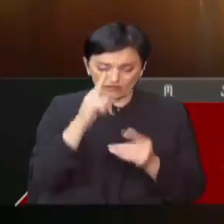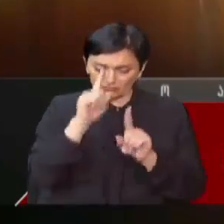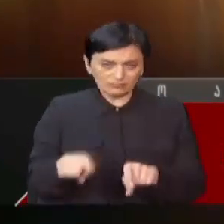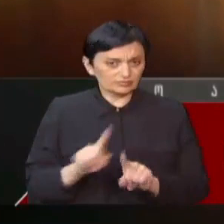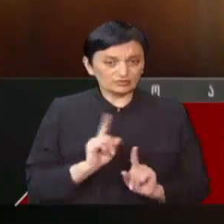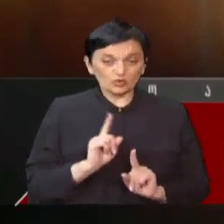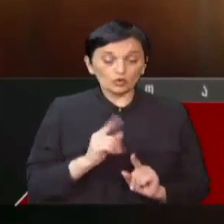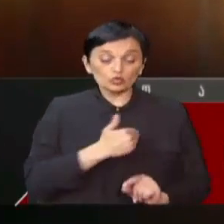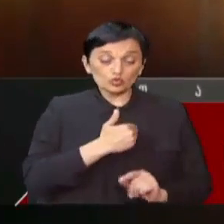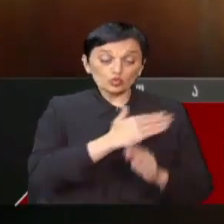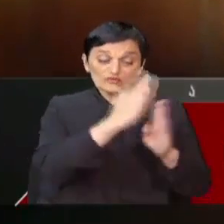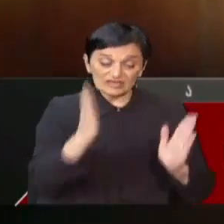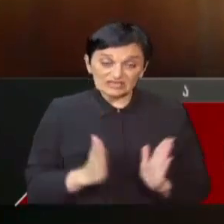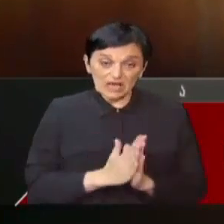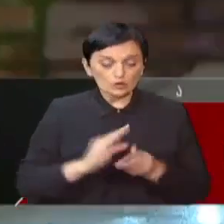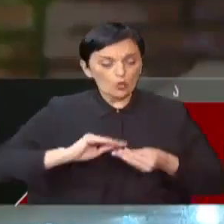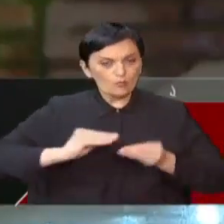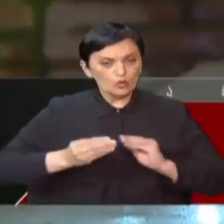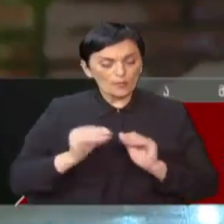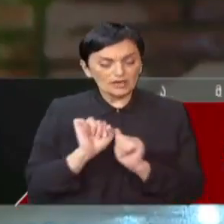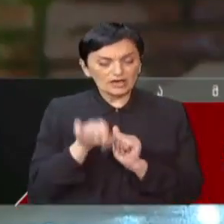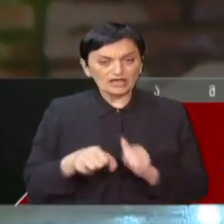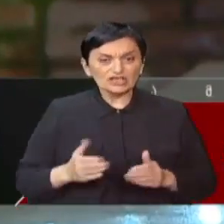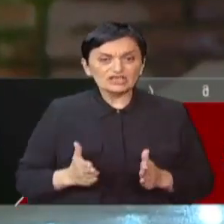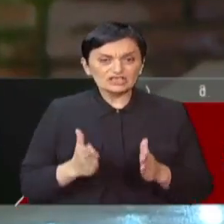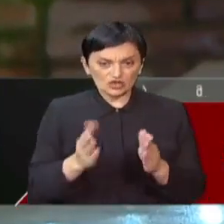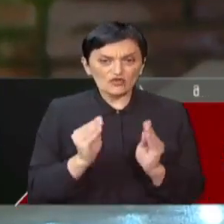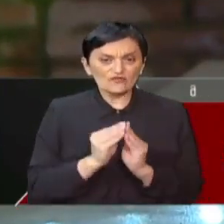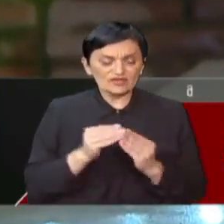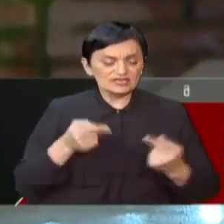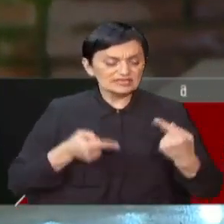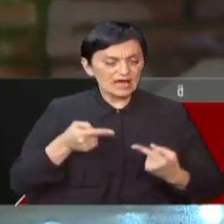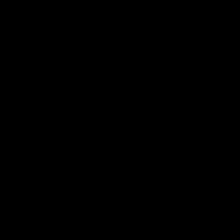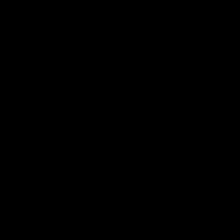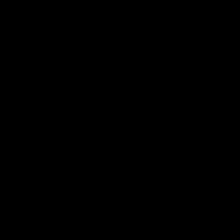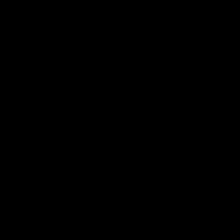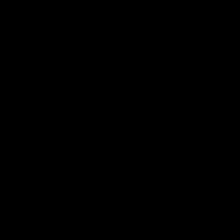სურვილი საერთოა, მაგრამ პრობლემის გადაჭრის გზები ისევ სადაოა.